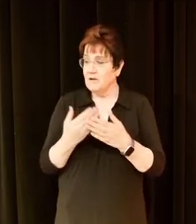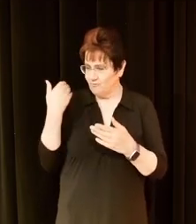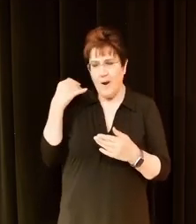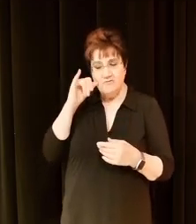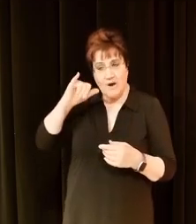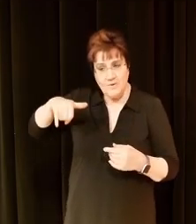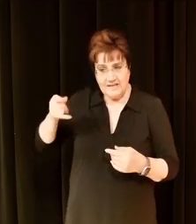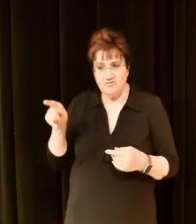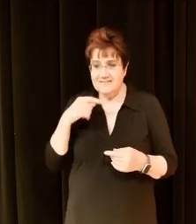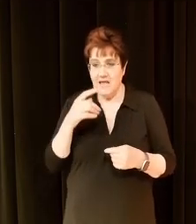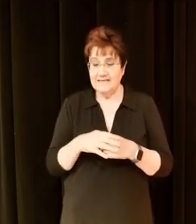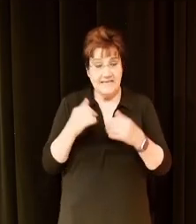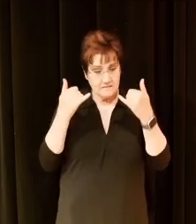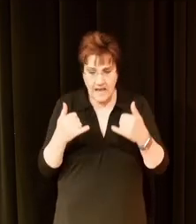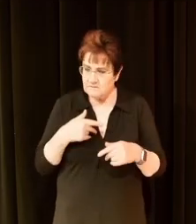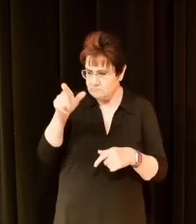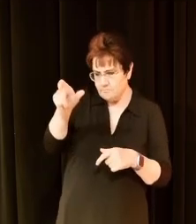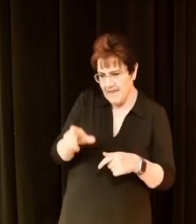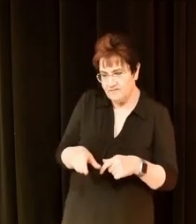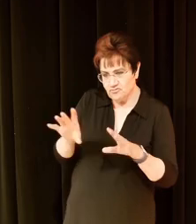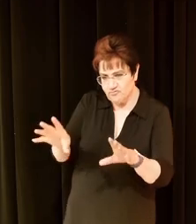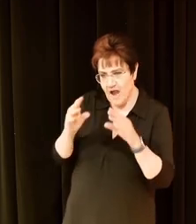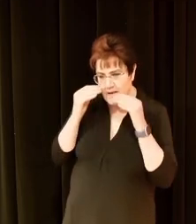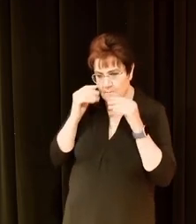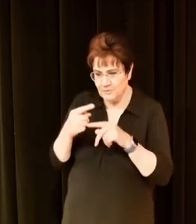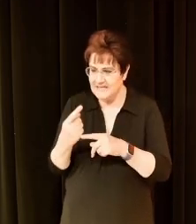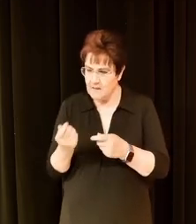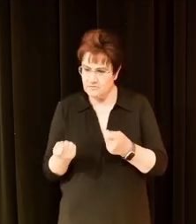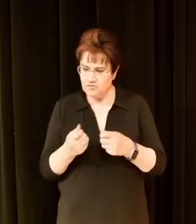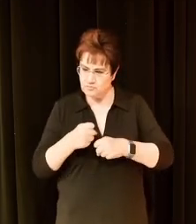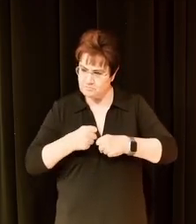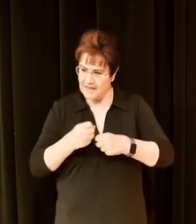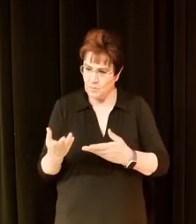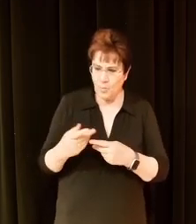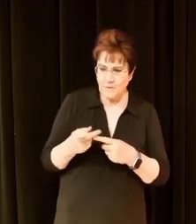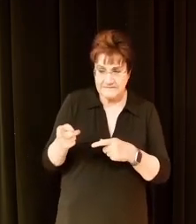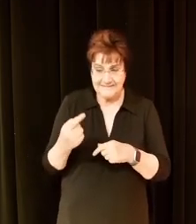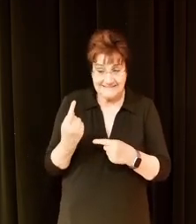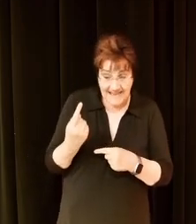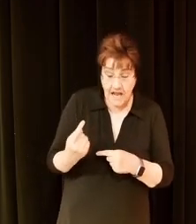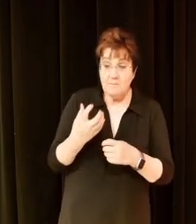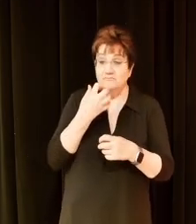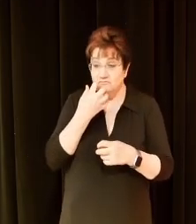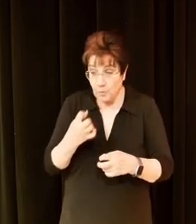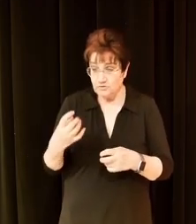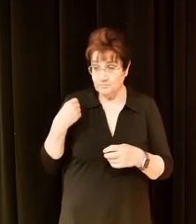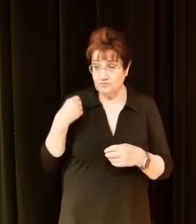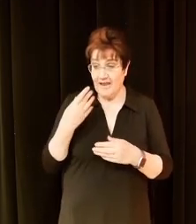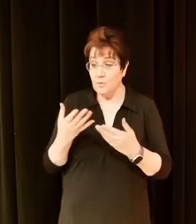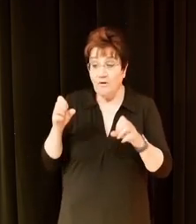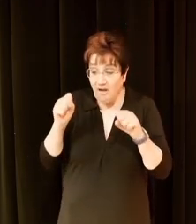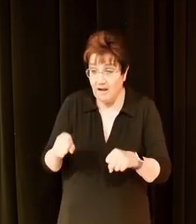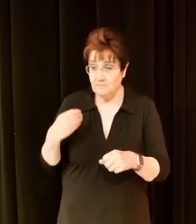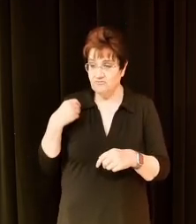dem, wie sich der Mensch gerade befindet? Ist er angespannt? Kann er mir, will er mir überhaupt noch etwas sagen? Und dann bin ich auf